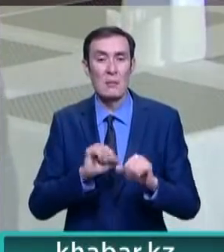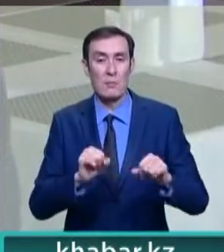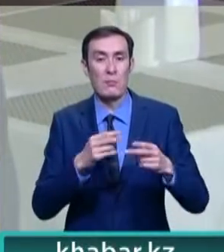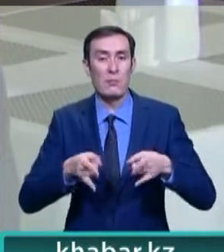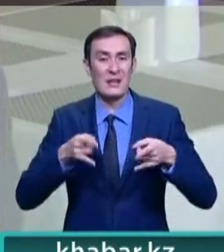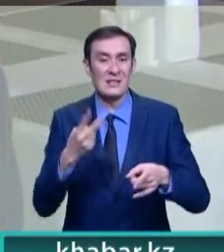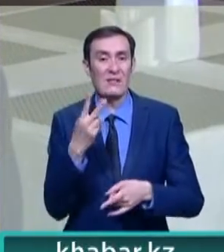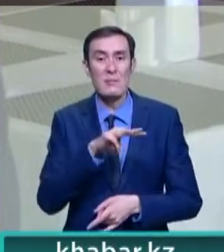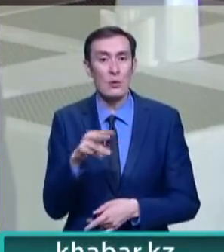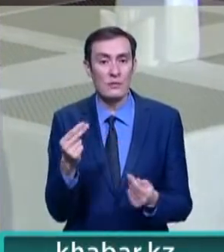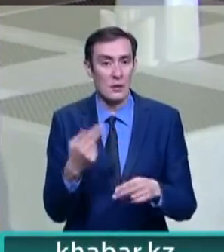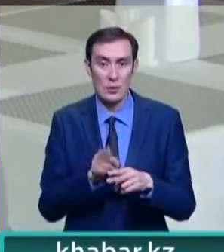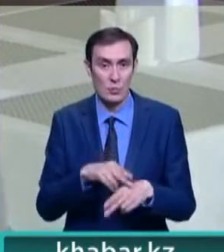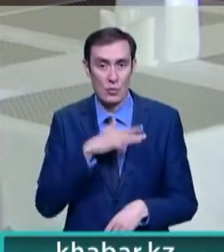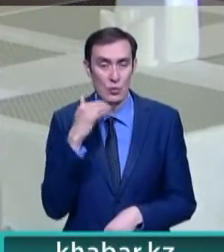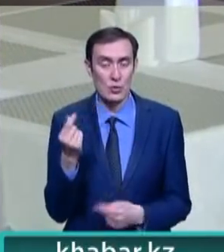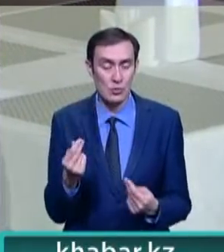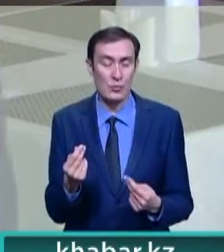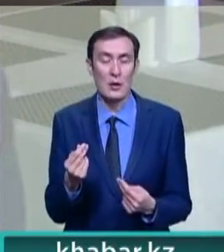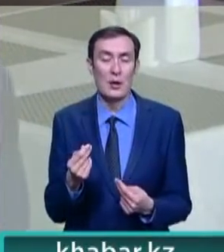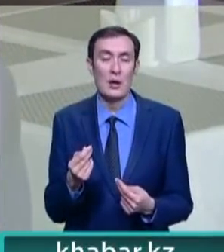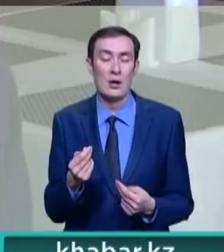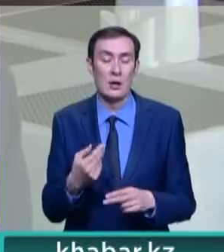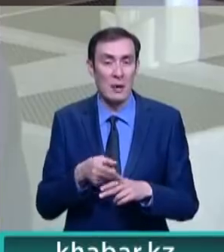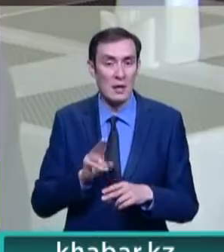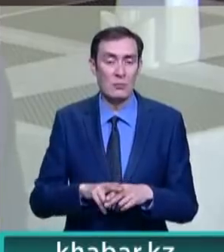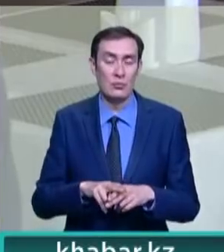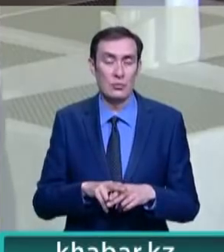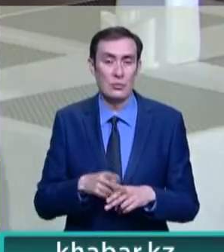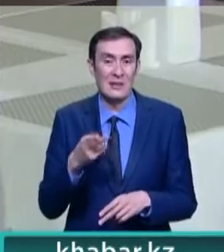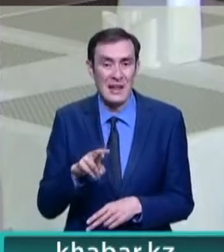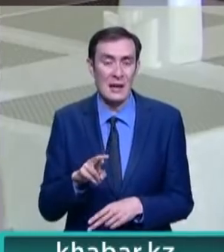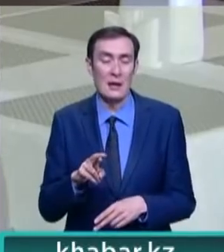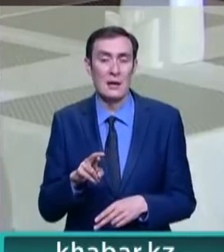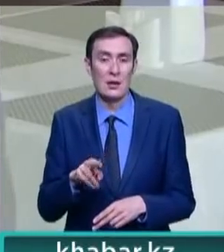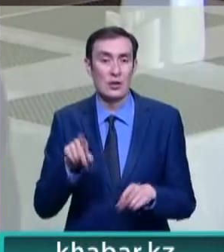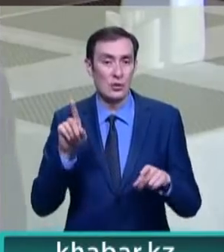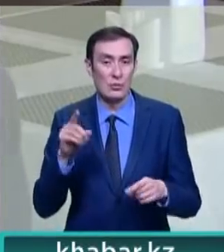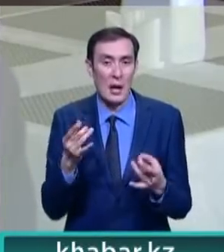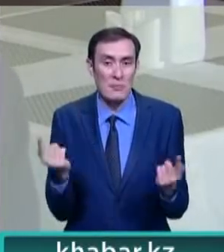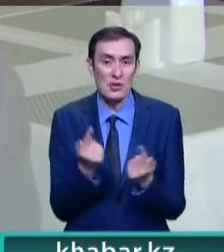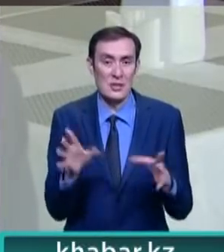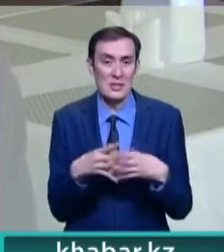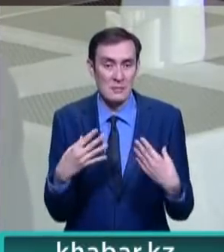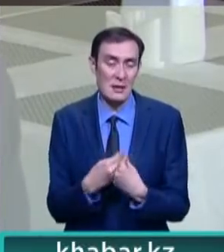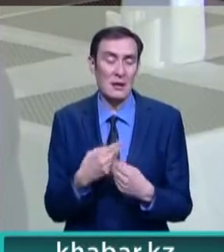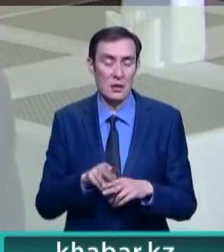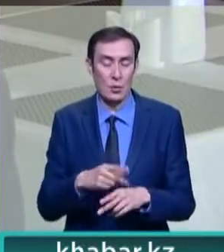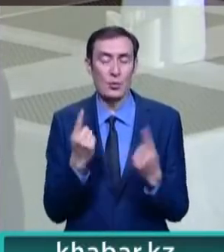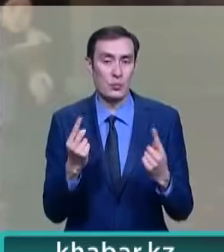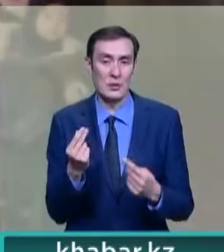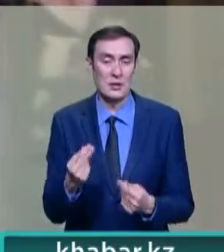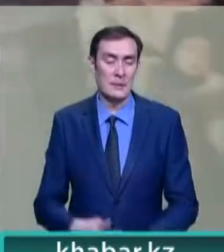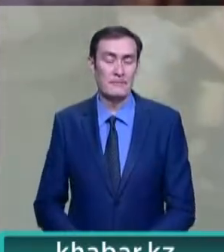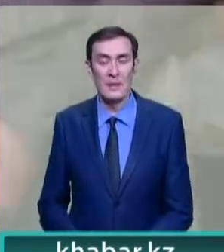тенге. Это не такая маленькая сумма. И я бы сказала, даже для среднестатистической семьи в Казахстане это большая